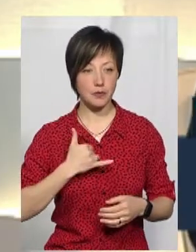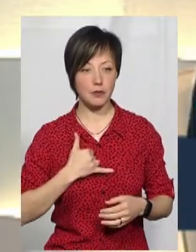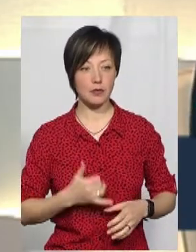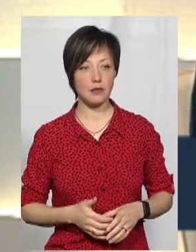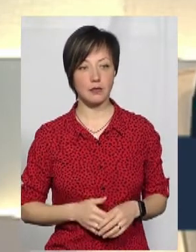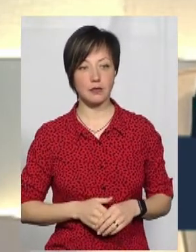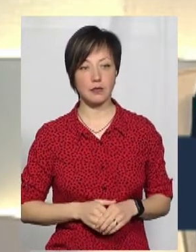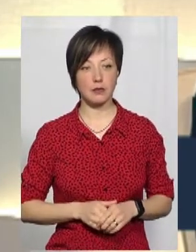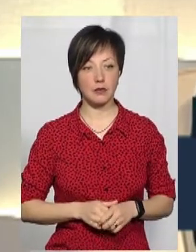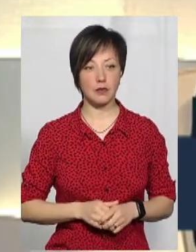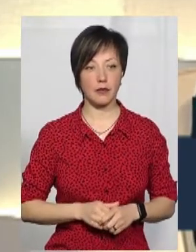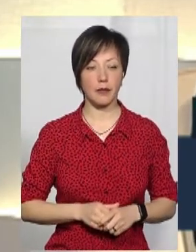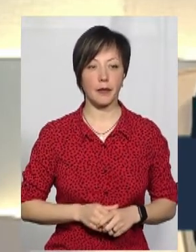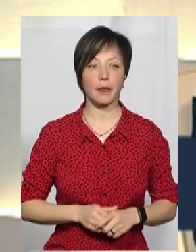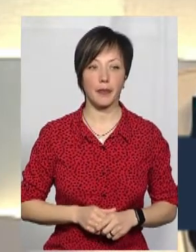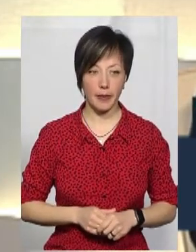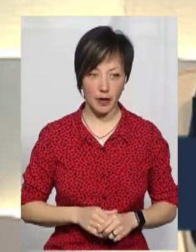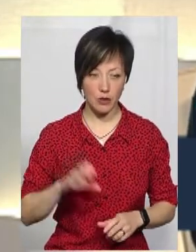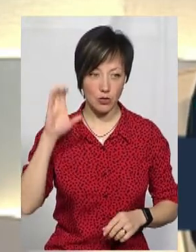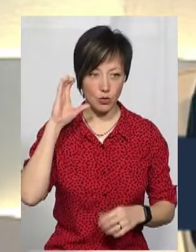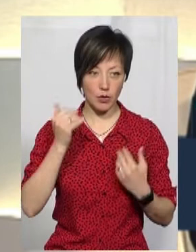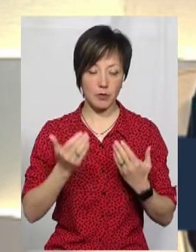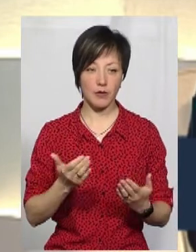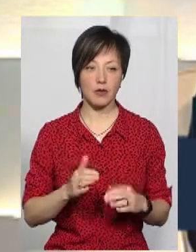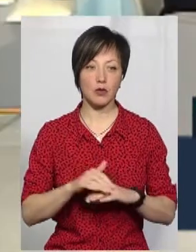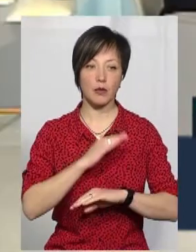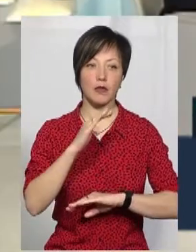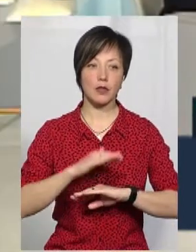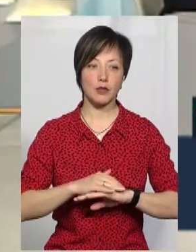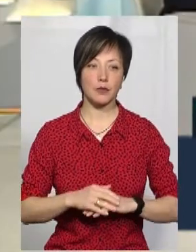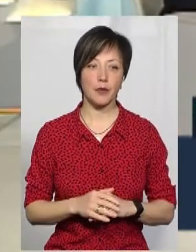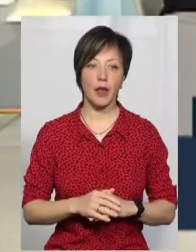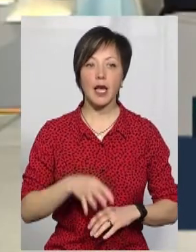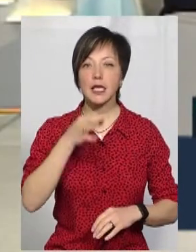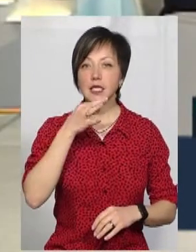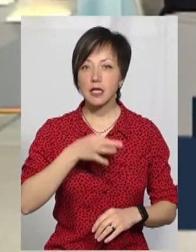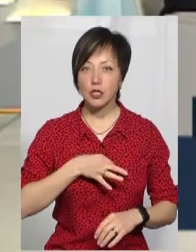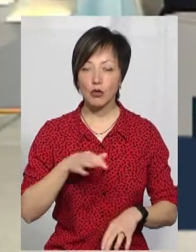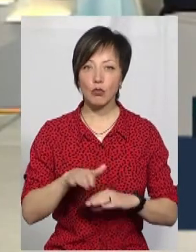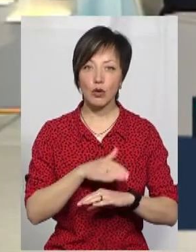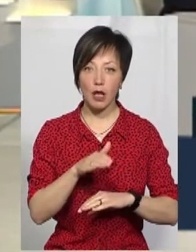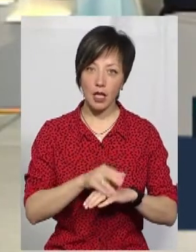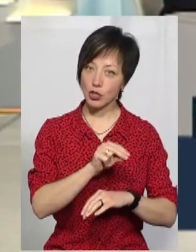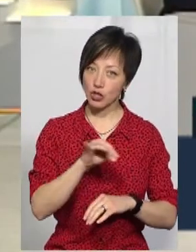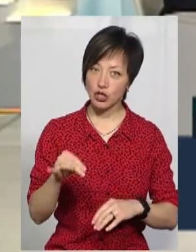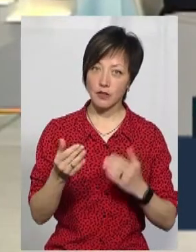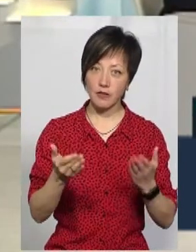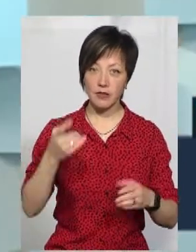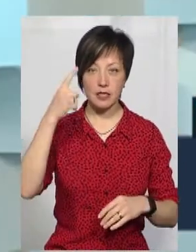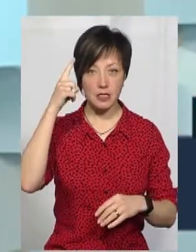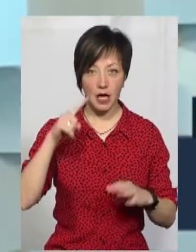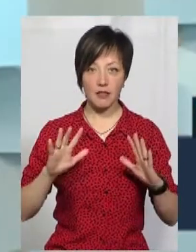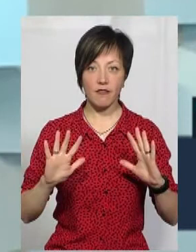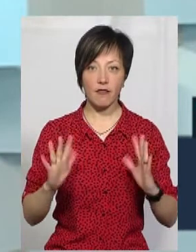один. Алло. Так, слухаємо. Доброго вечора. Доброго вечора, говорю. Скажіть, будь ласка, чи знаєте ви про випадок,